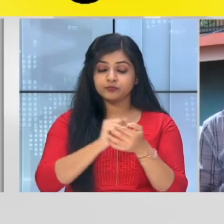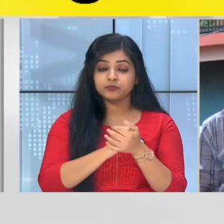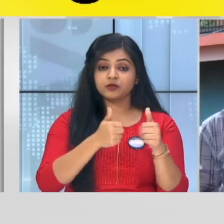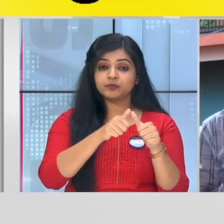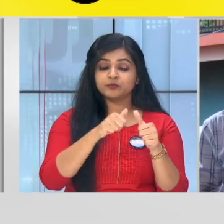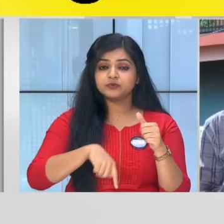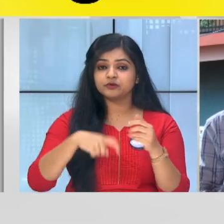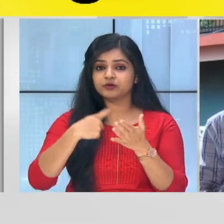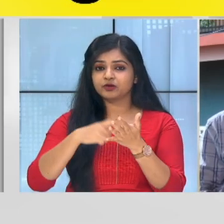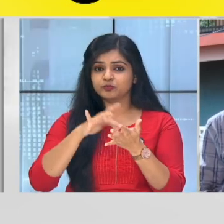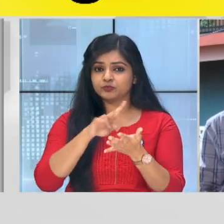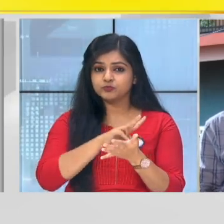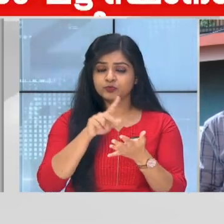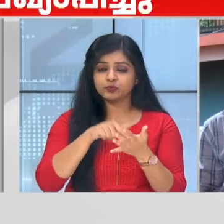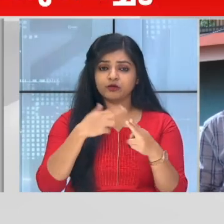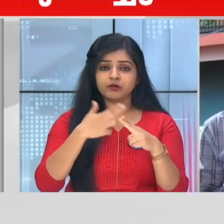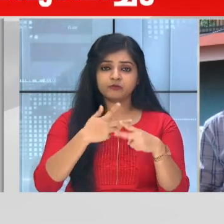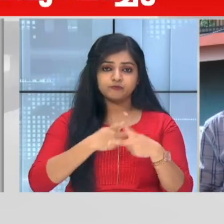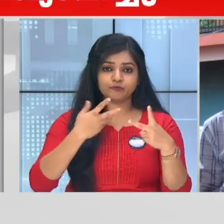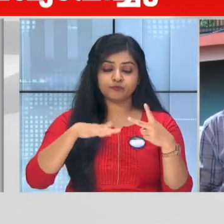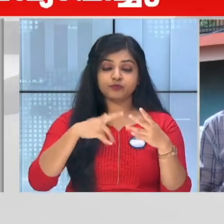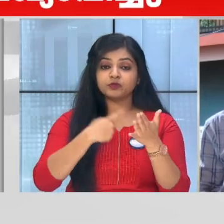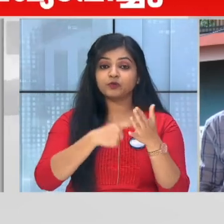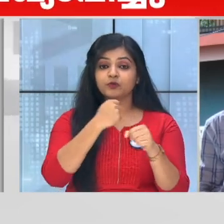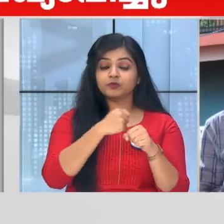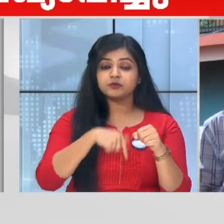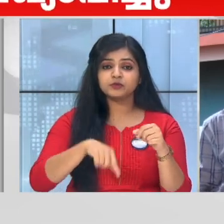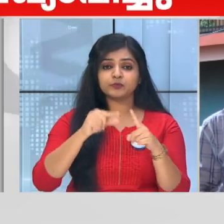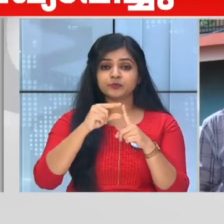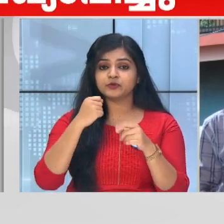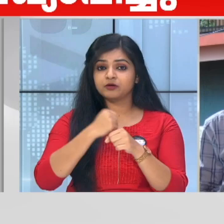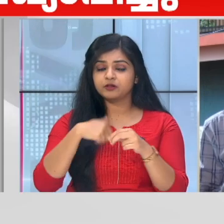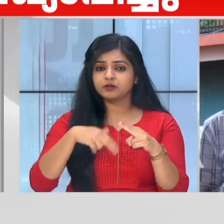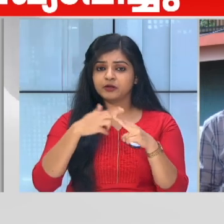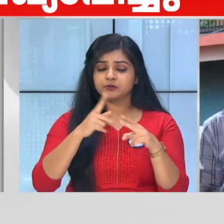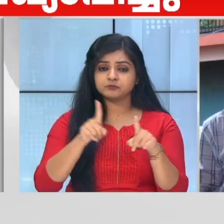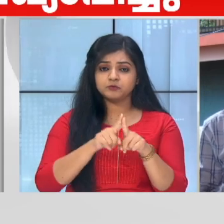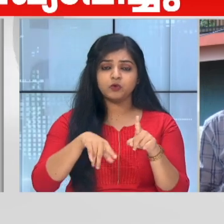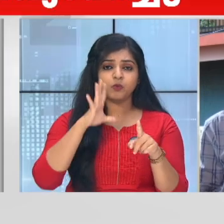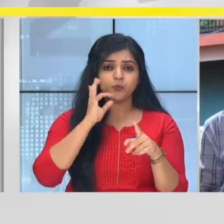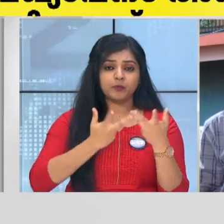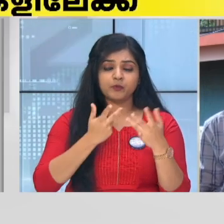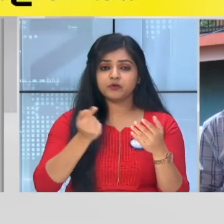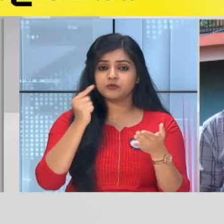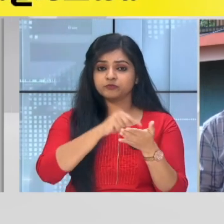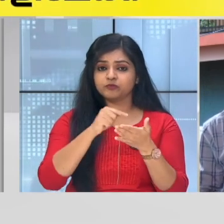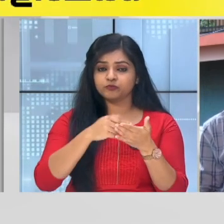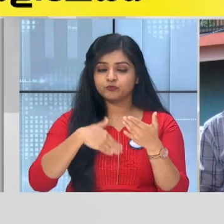മണ്ഡലങ്ങളിലെ സ്ഥാനാർത്ഥി പ്രഖ്യാപനം ഉണ്ടാകും. രാഹുൽ ഗാന്ധിയും അതോടൊപ്പം തന്നെ പ്രിയങ്ക ഗാന്ധിയുടെ പേര് തന്നെയാണ് ഈ ഘട്ടത്തിലും സജീവമായി തന്നെ ഇരു മണ്ഡലങ്ങളിലും